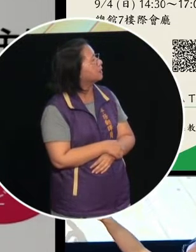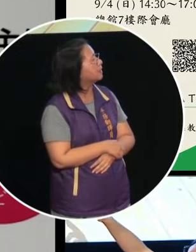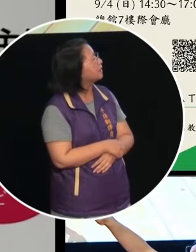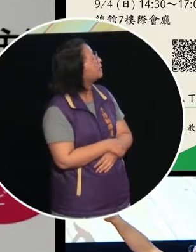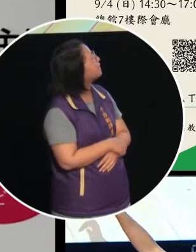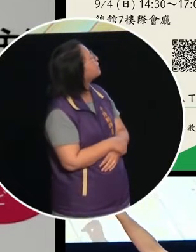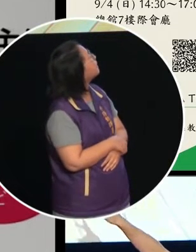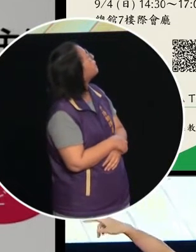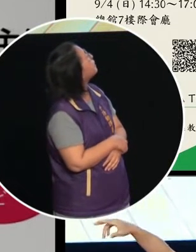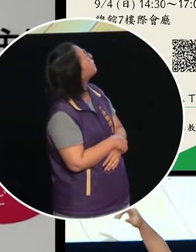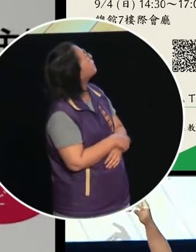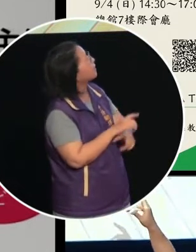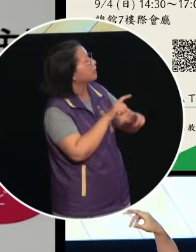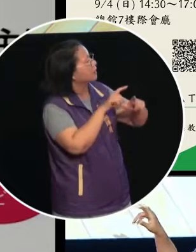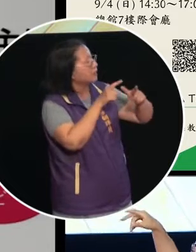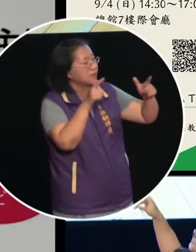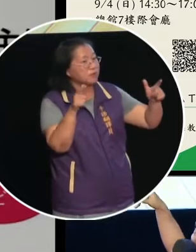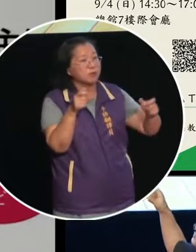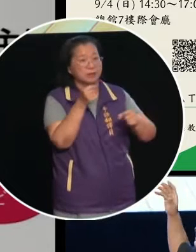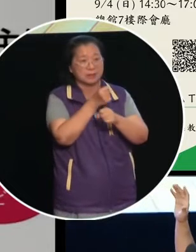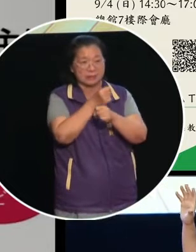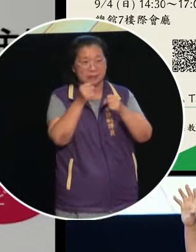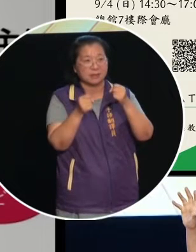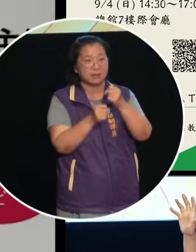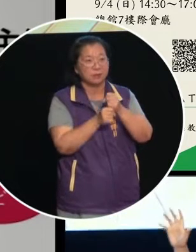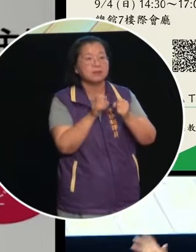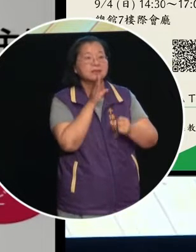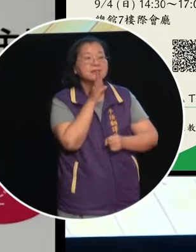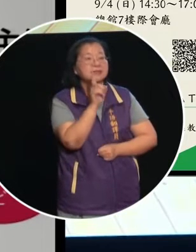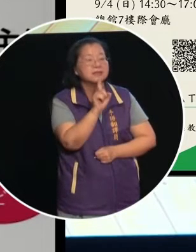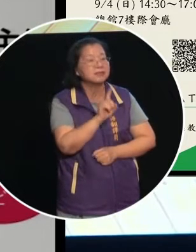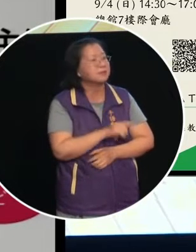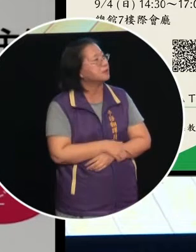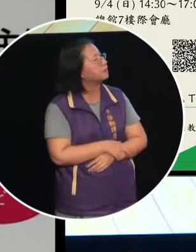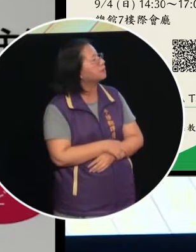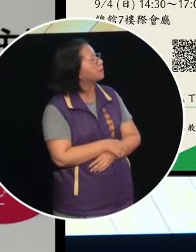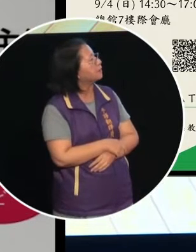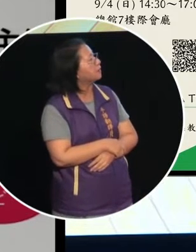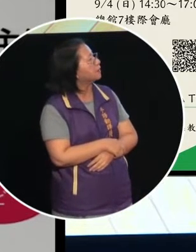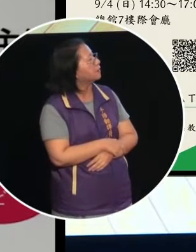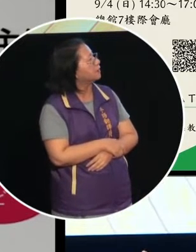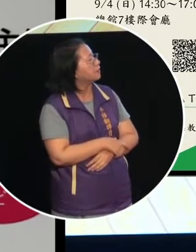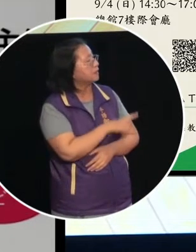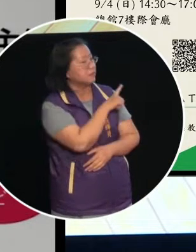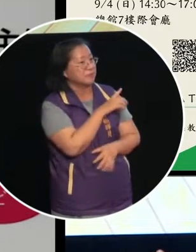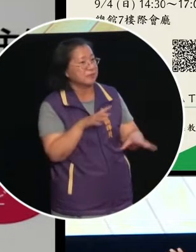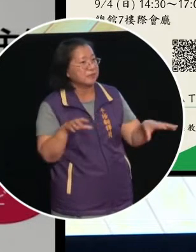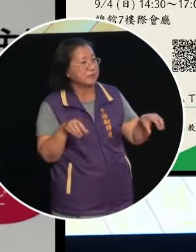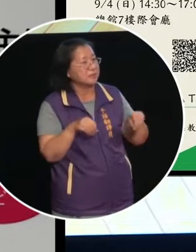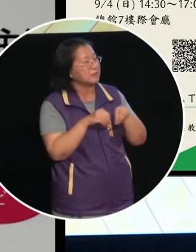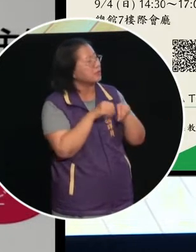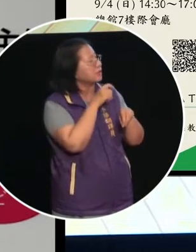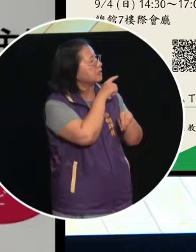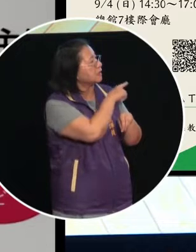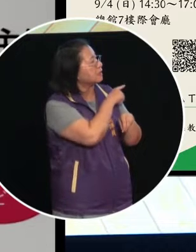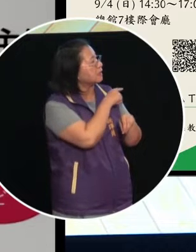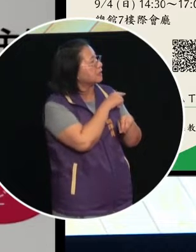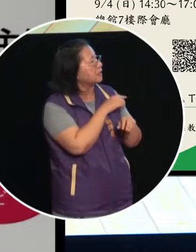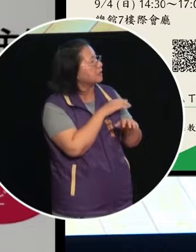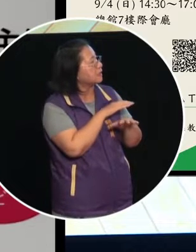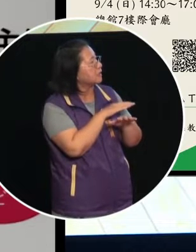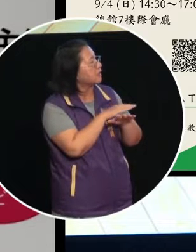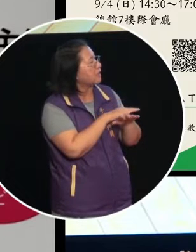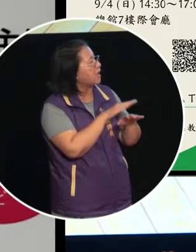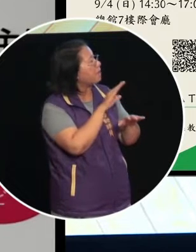这个我觉得多元结构是一种过之前的一个安倍自民的主流派